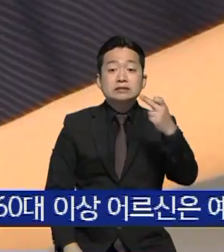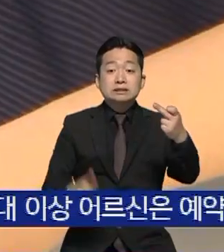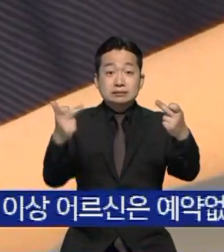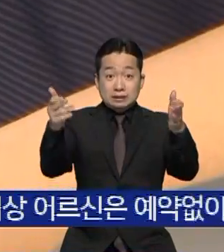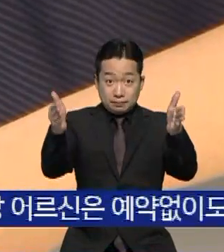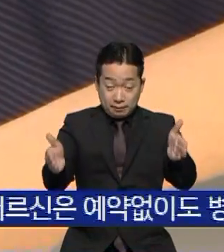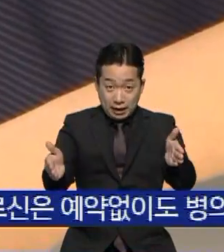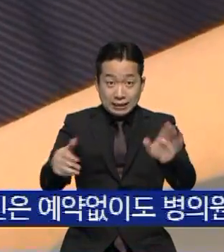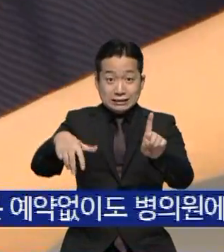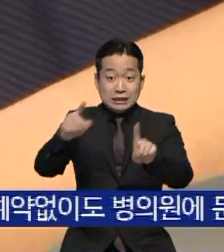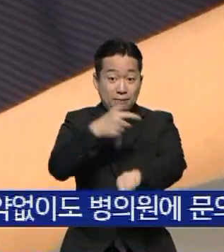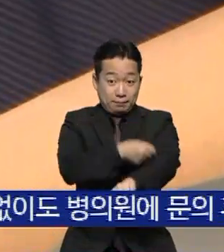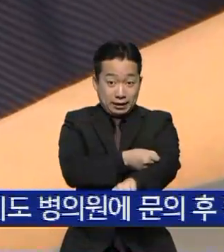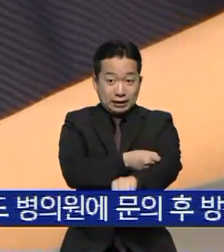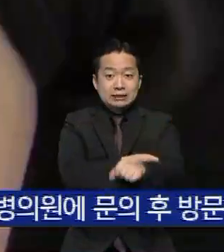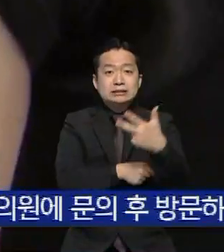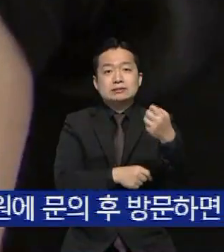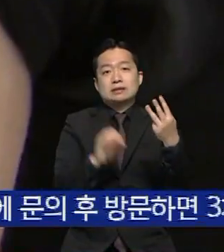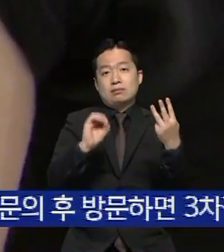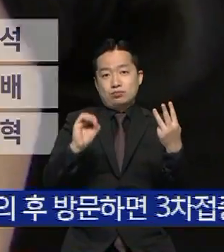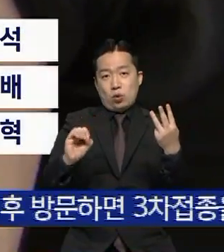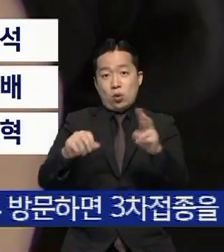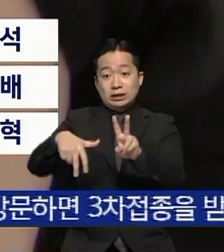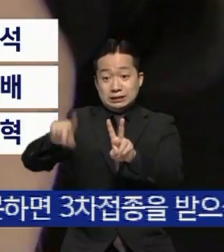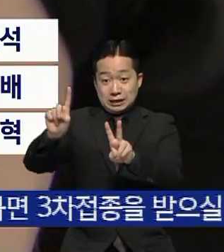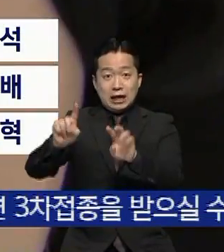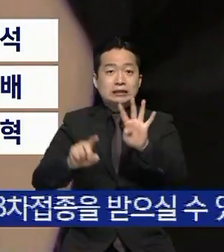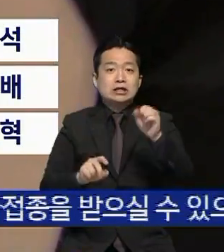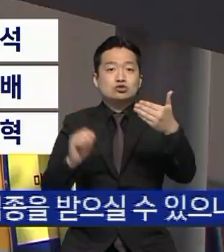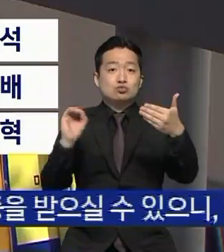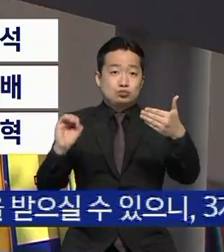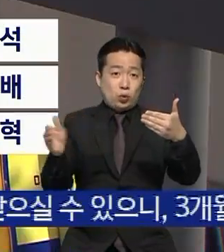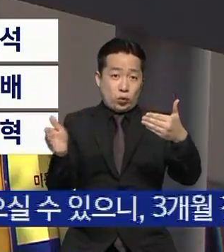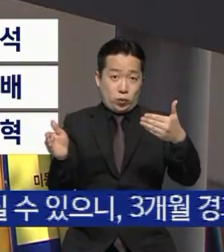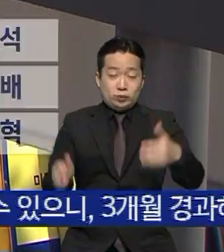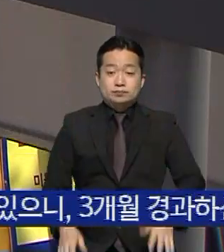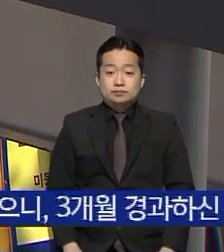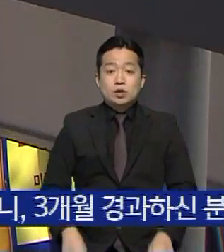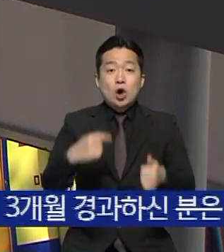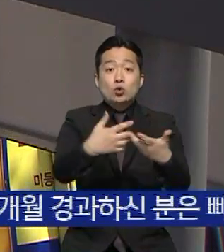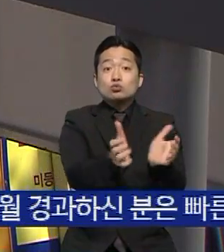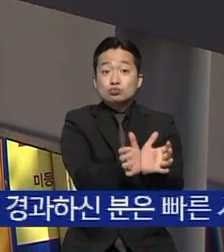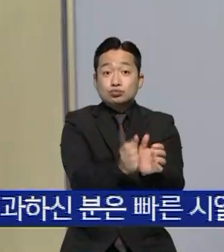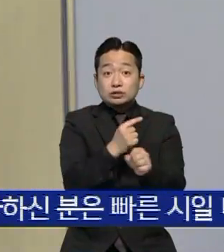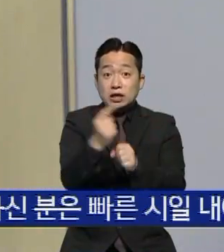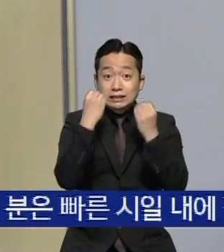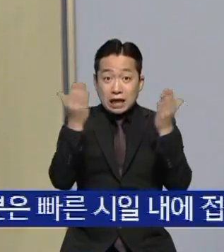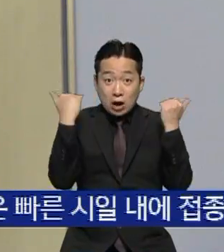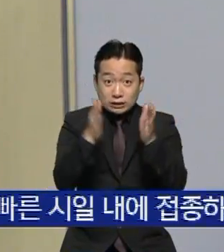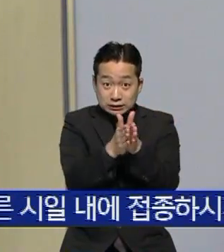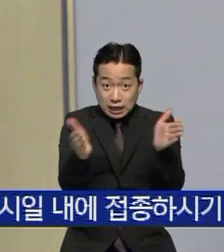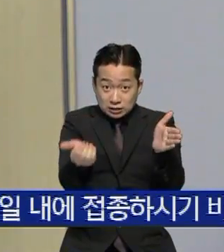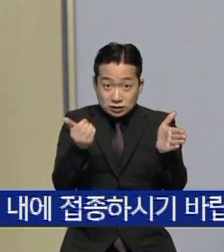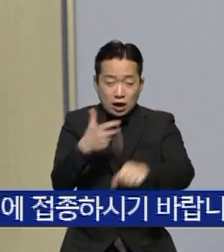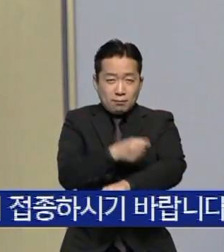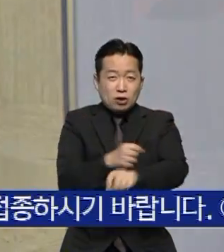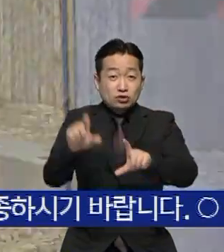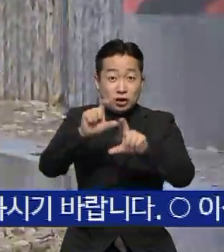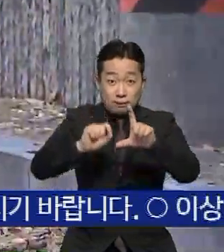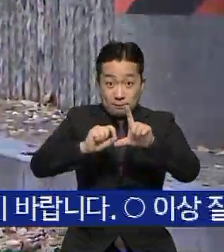1차 접종률은 73%, 2차 접종률은 49.1%입니다. 교육부는 내년 새 학기까지 백신 접종률이